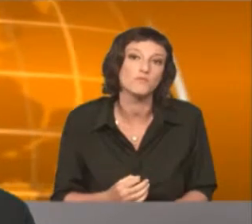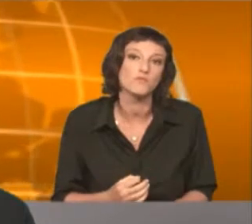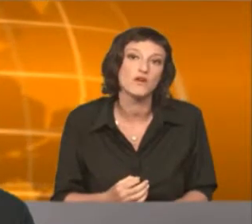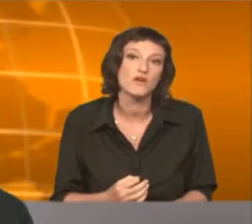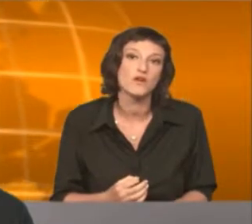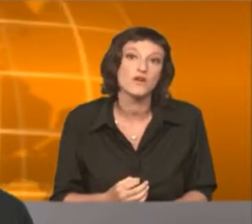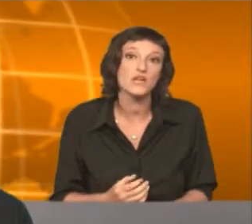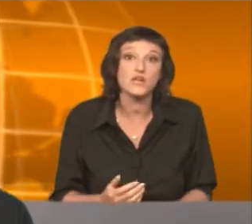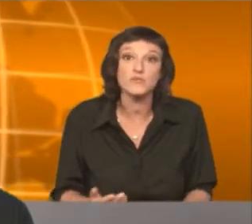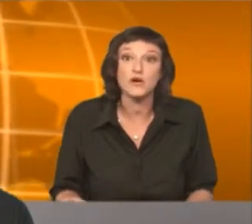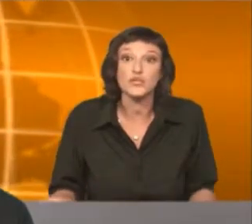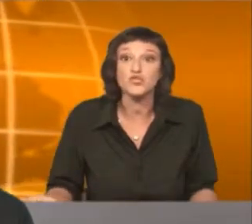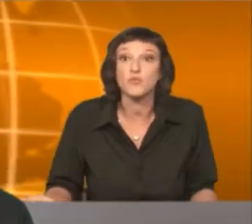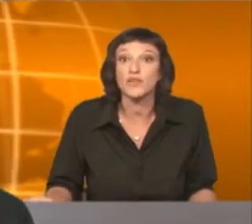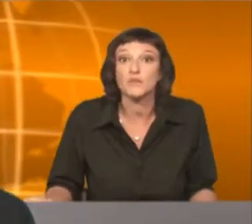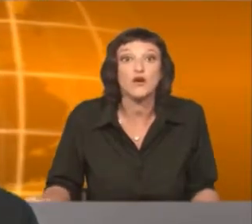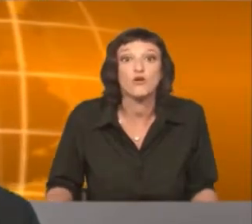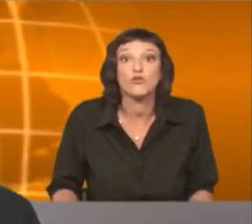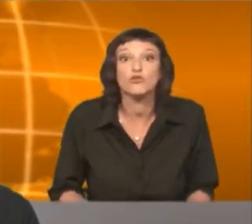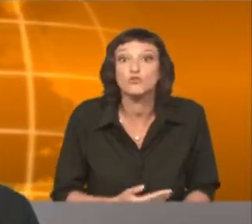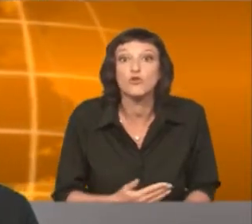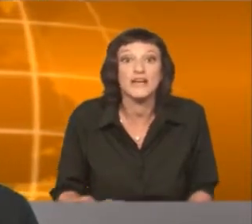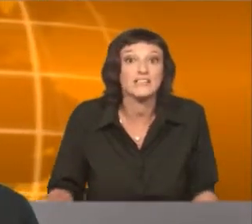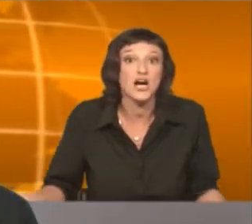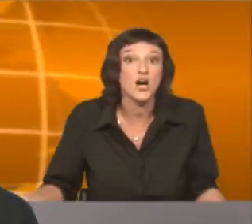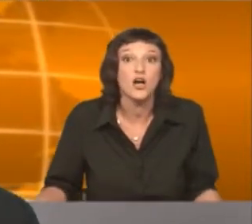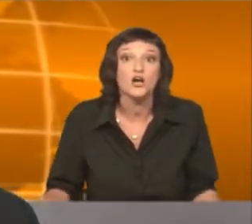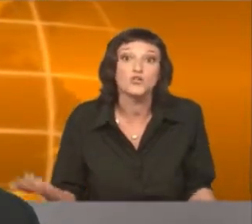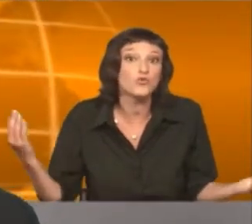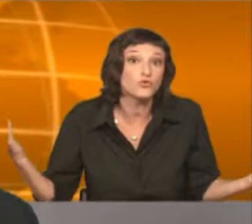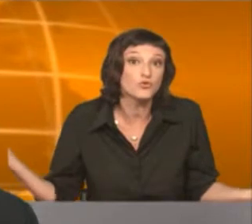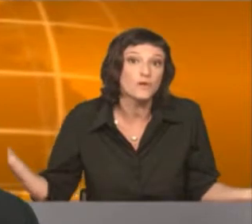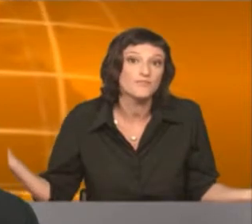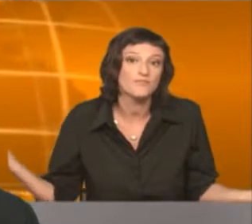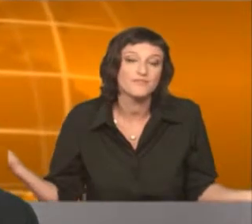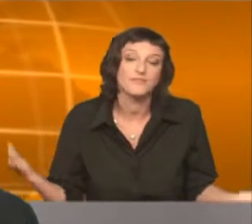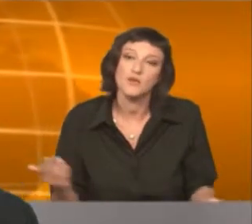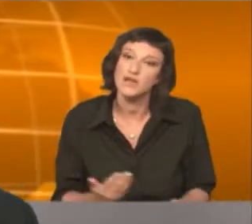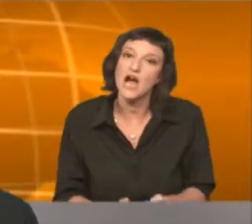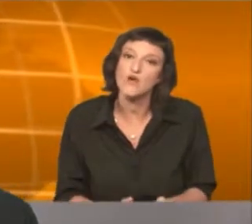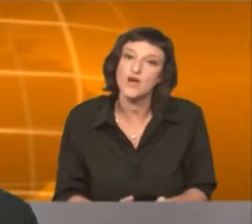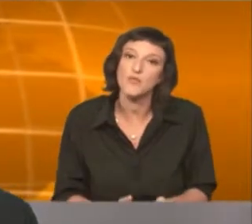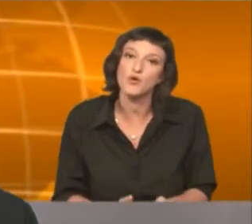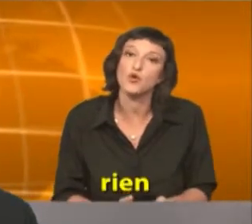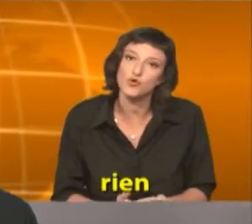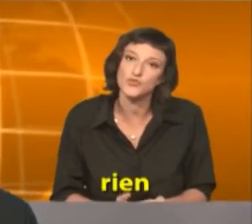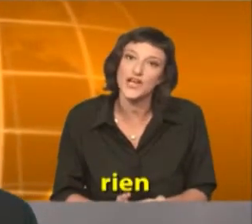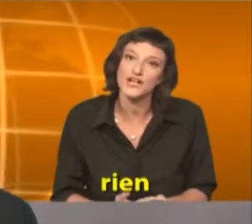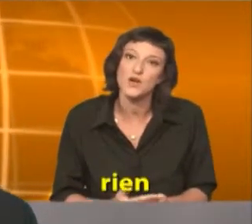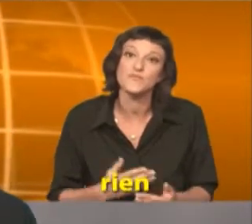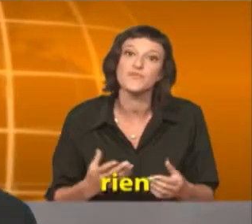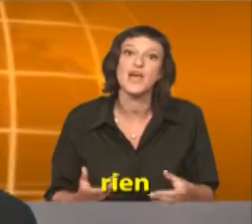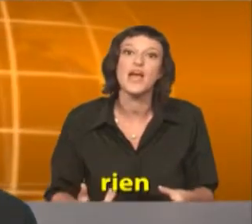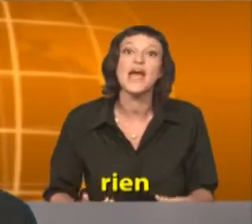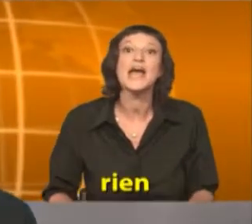beau. Bah oui, je prendrais bien tout le magasin. Tout. Mais là, on va apprendre le